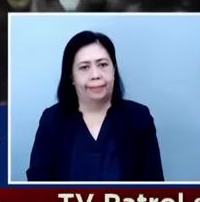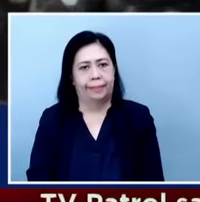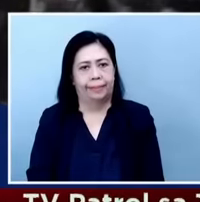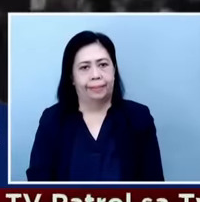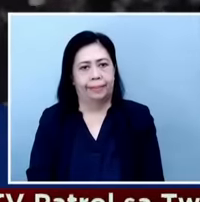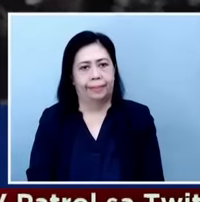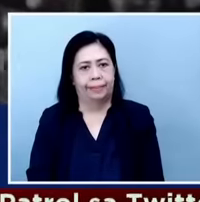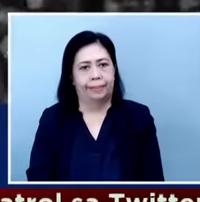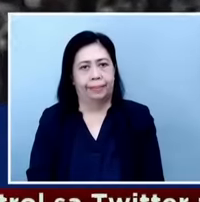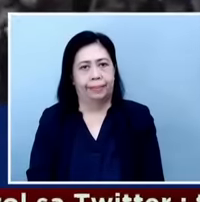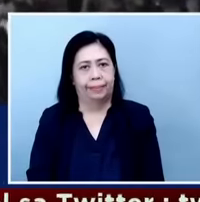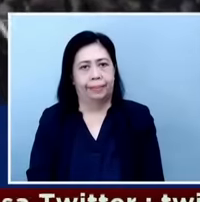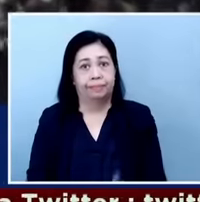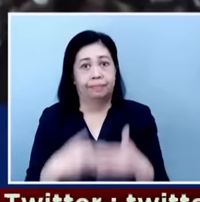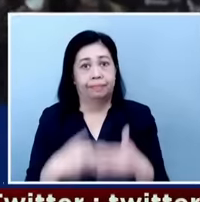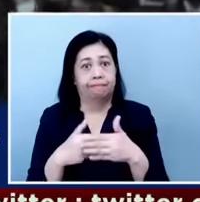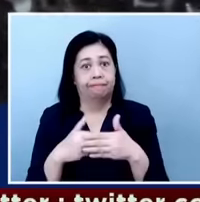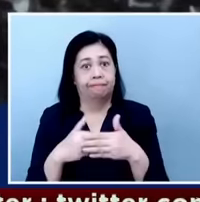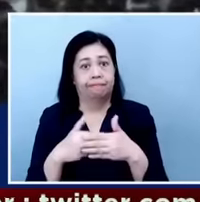Andito na, malapit na lang siya.